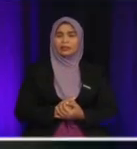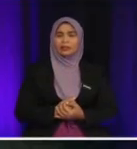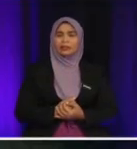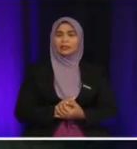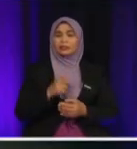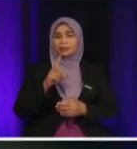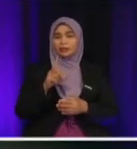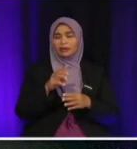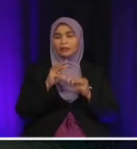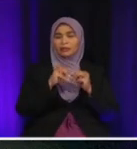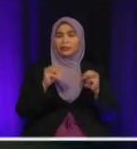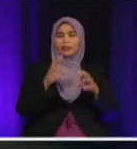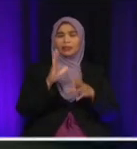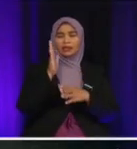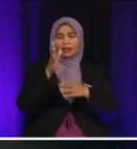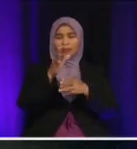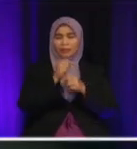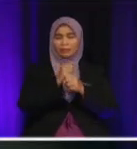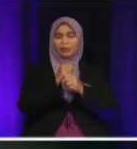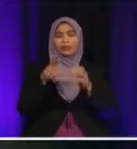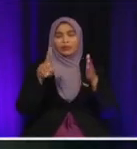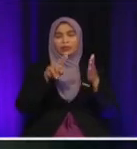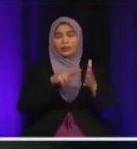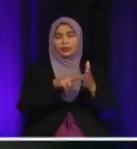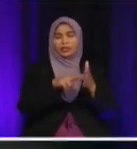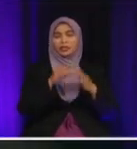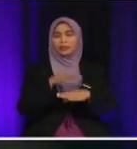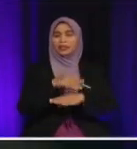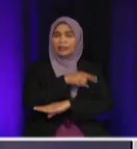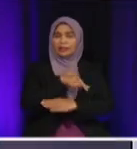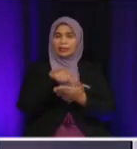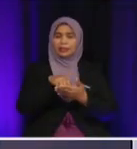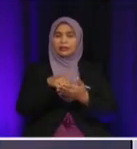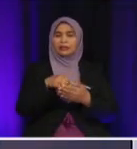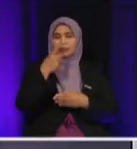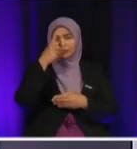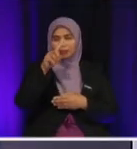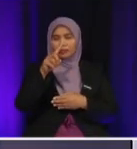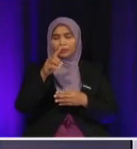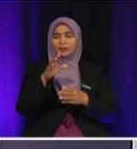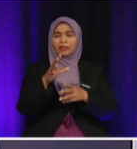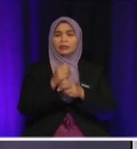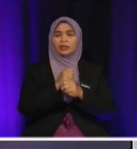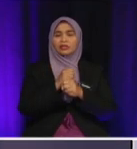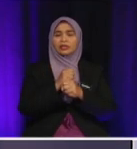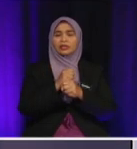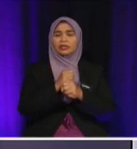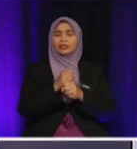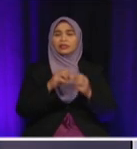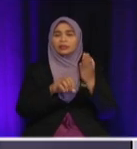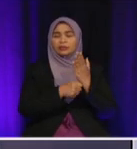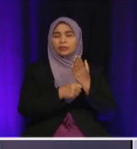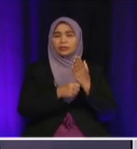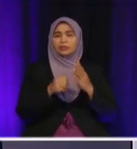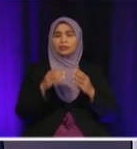manakah murid-murid kita nak memperolehkan bahan-bahan rujukan pembelajaran kita pada hari ini ustaz? Okey, untuk mendapatkan sumber-sumber pendidikan ya,